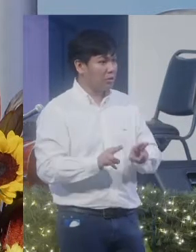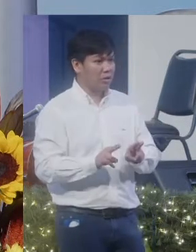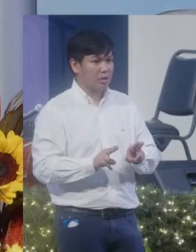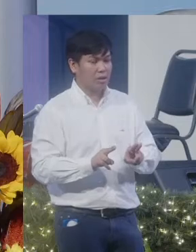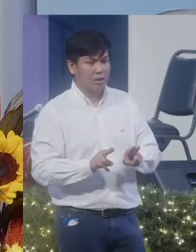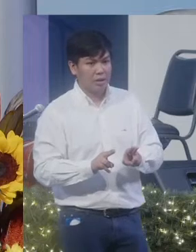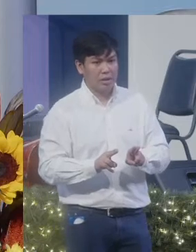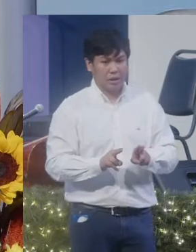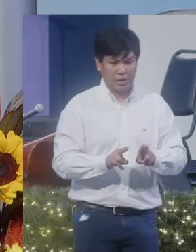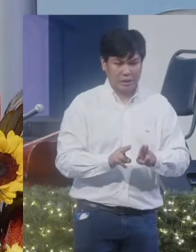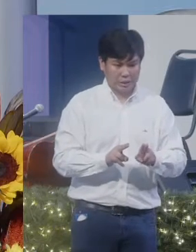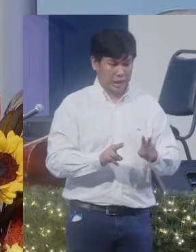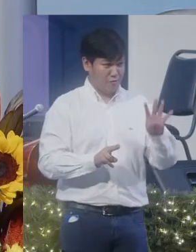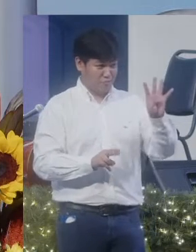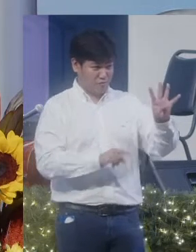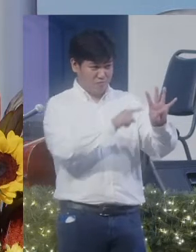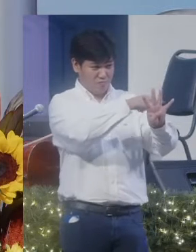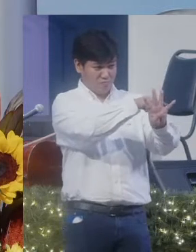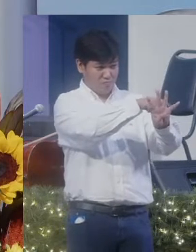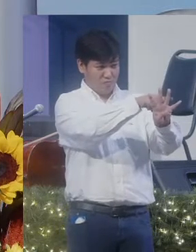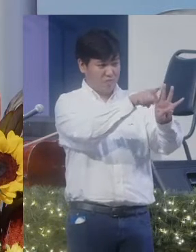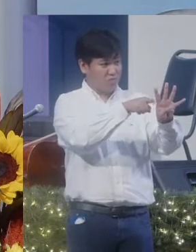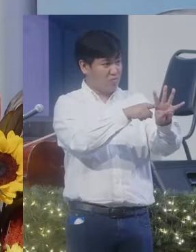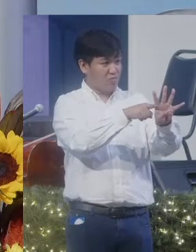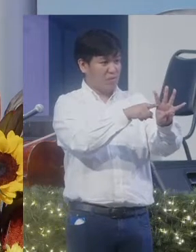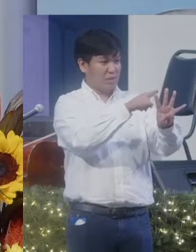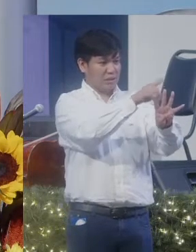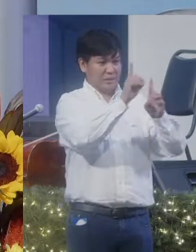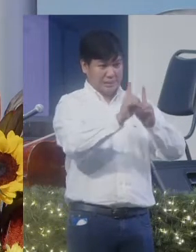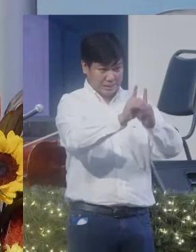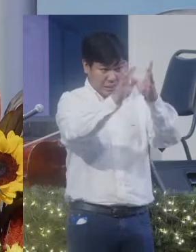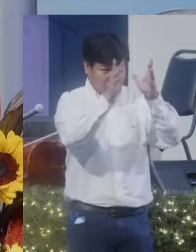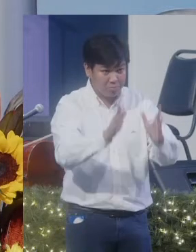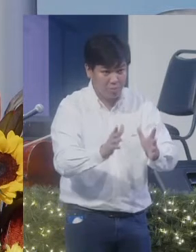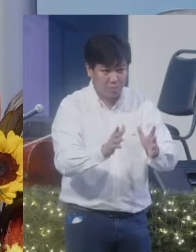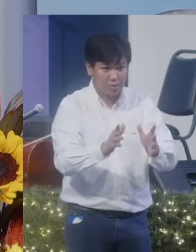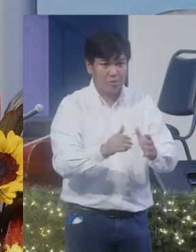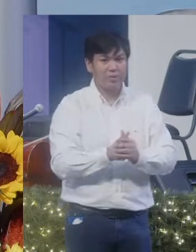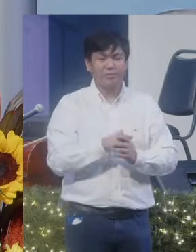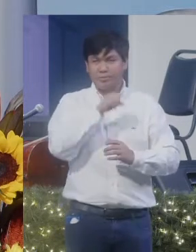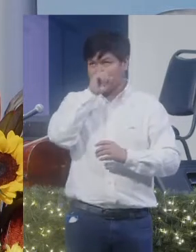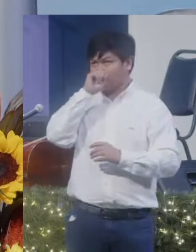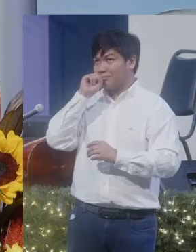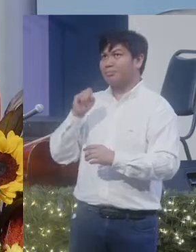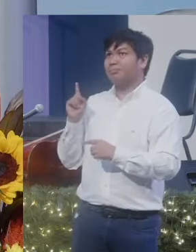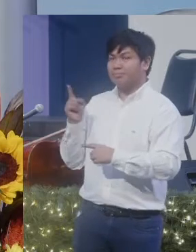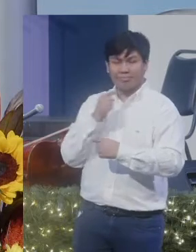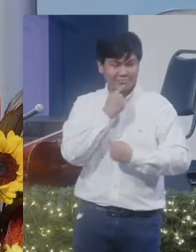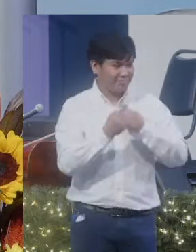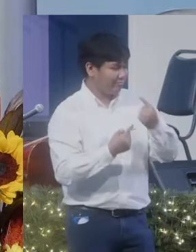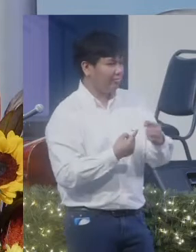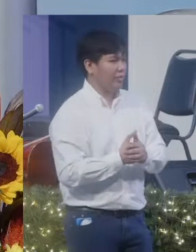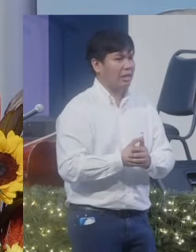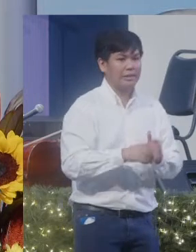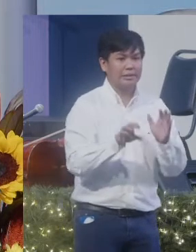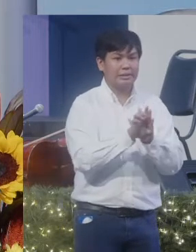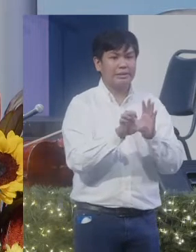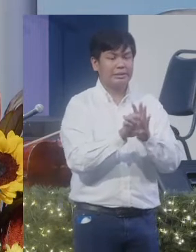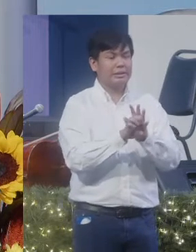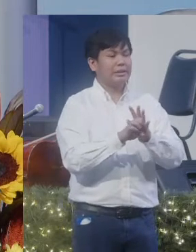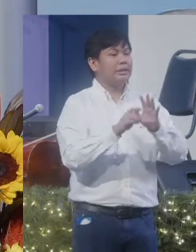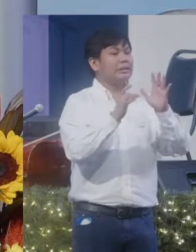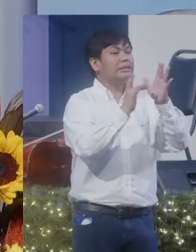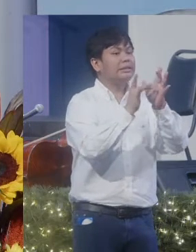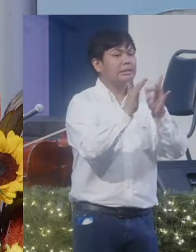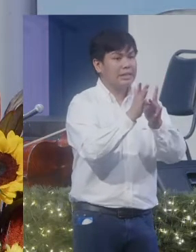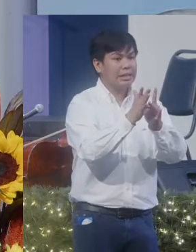who were partners with Simon. So siguro at least 3 or 4 sa kanila na tinawag na ni